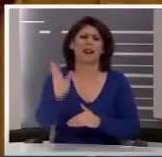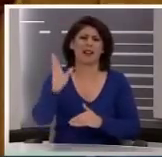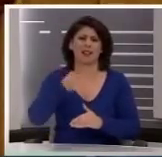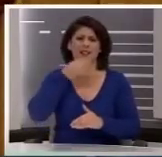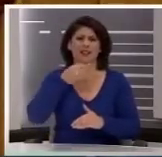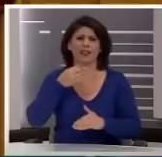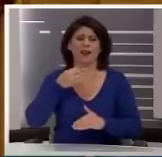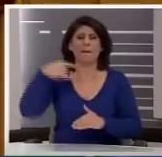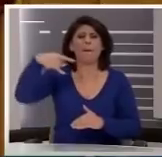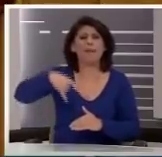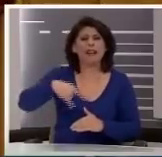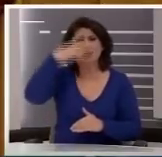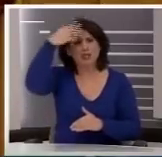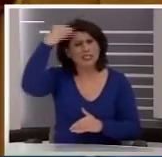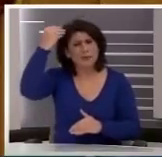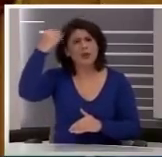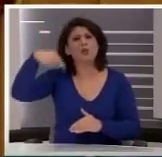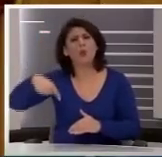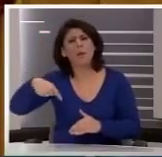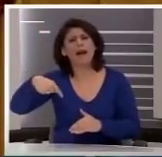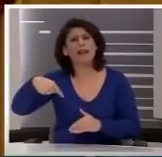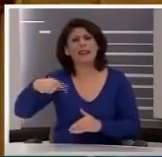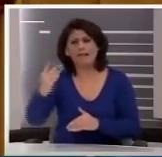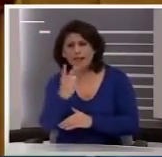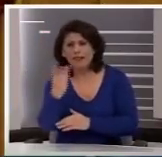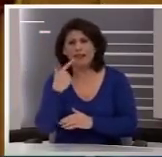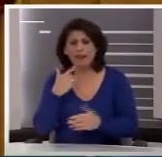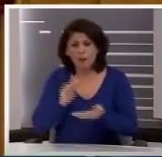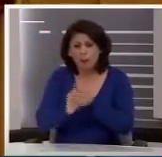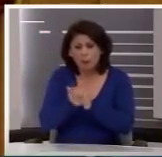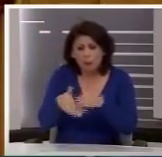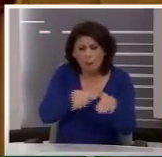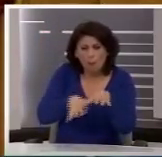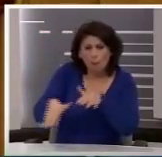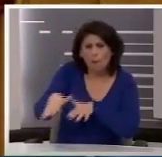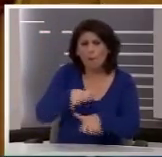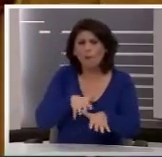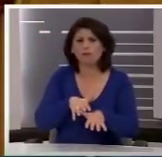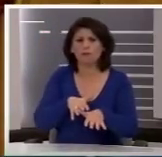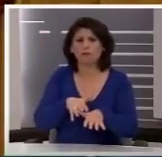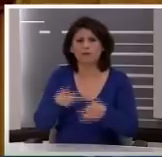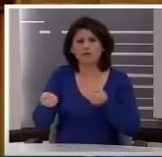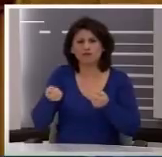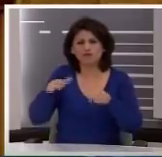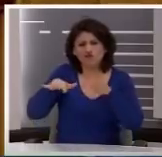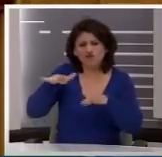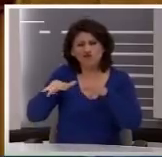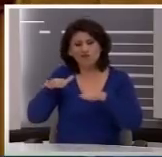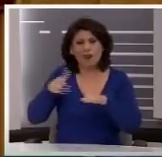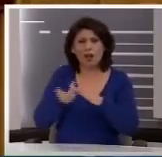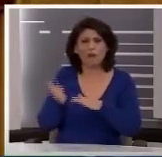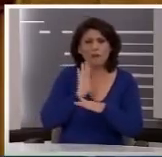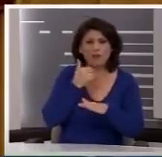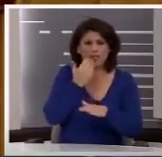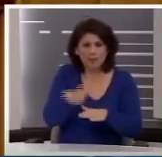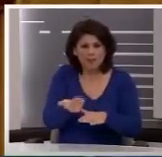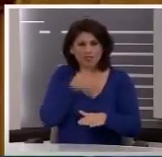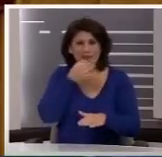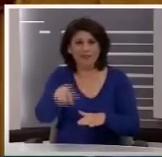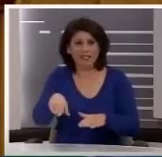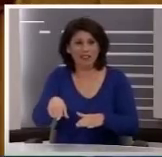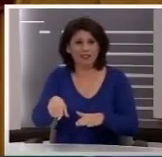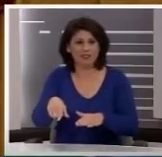ότι ο Παπαγγελόπουλος, ο Τσίπρας και το Λουπάκι συνιστούν συνωμοσιολογικό πυρήνα και σκευωρούν. Διότι δεν τολμάτε να πείτε ότι μπορεί να είναι σκευωρία